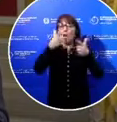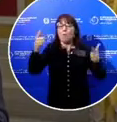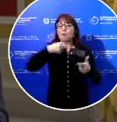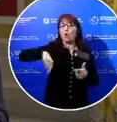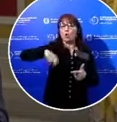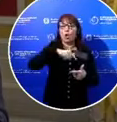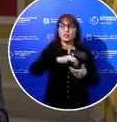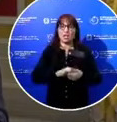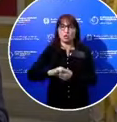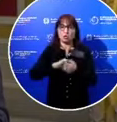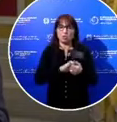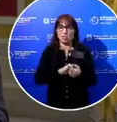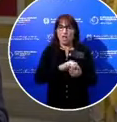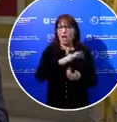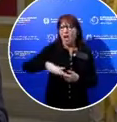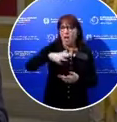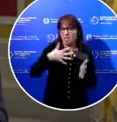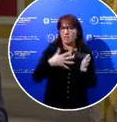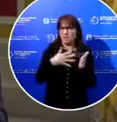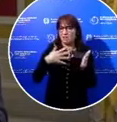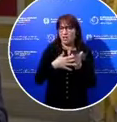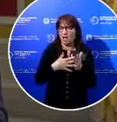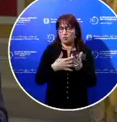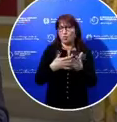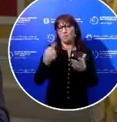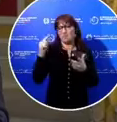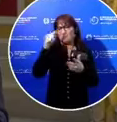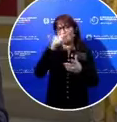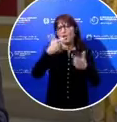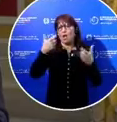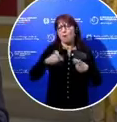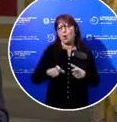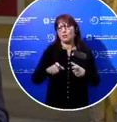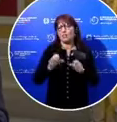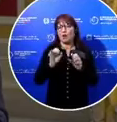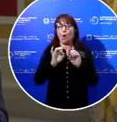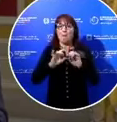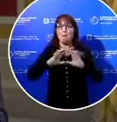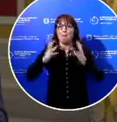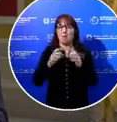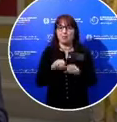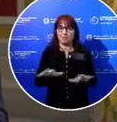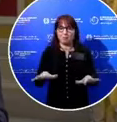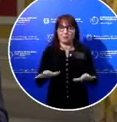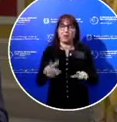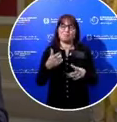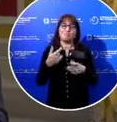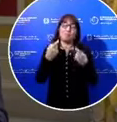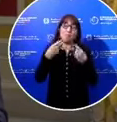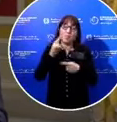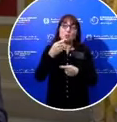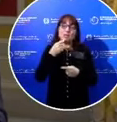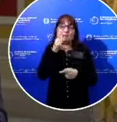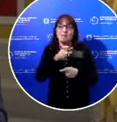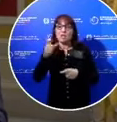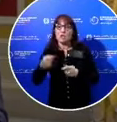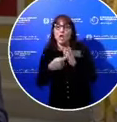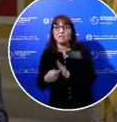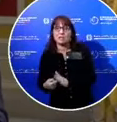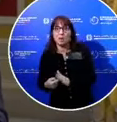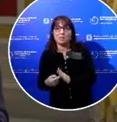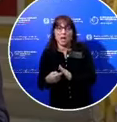società delle aree di disagio, conseguente alla pandemia, con un particolare ricaduta sui soggetti affetti da dipendenze